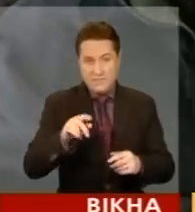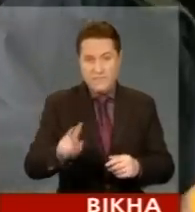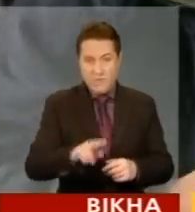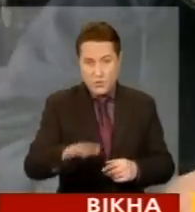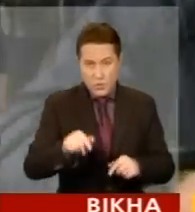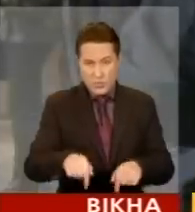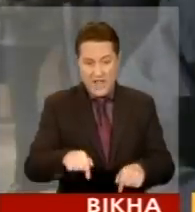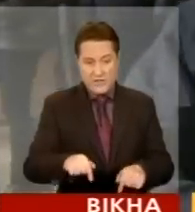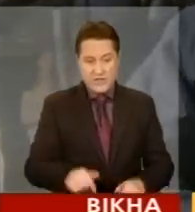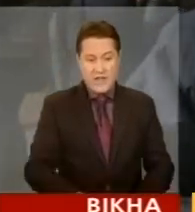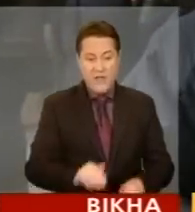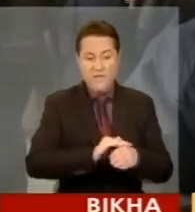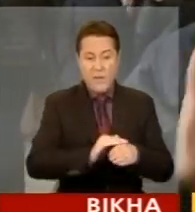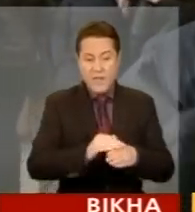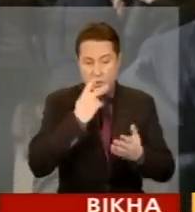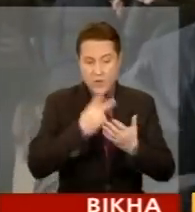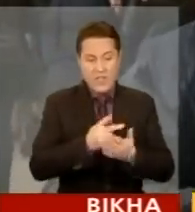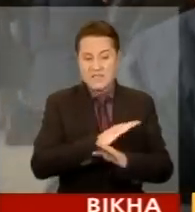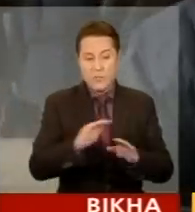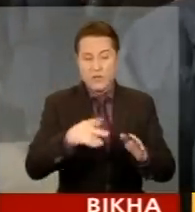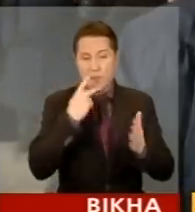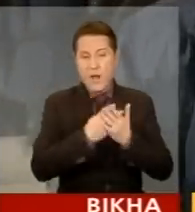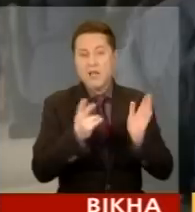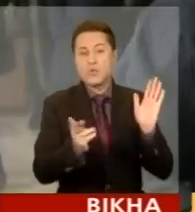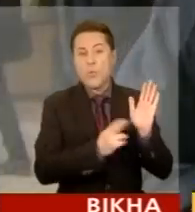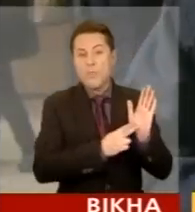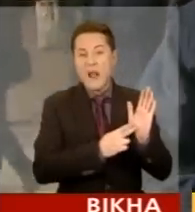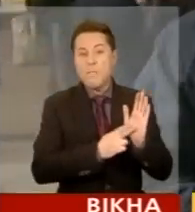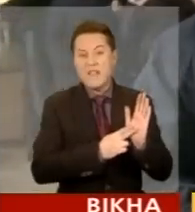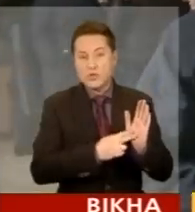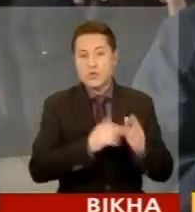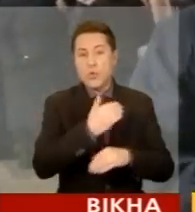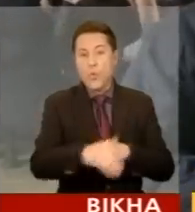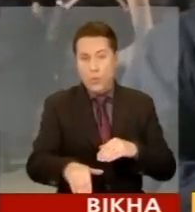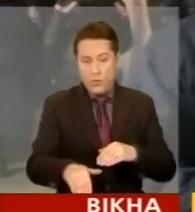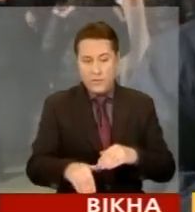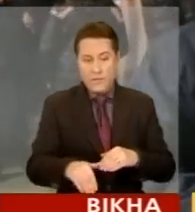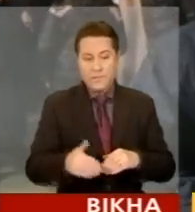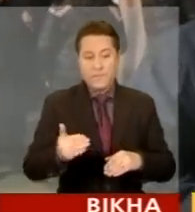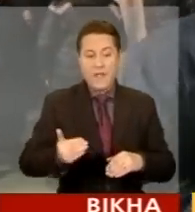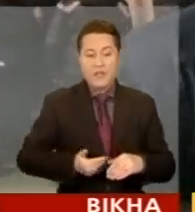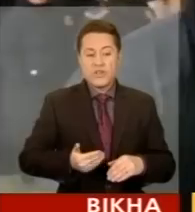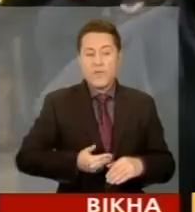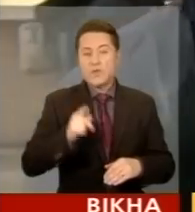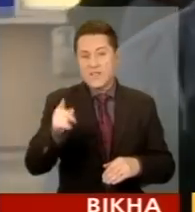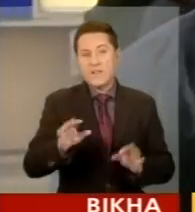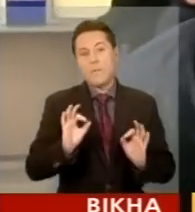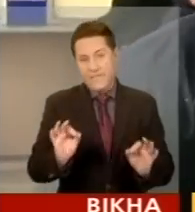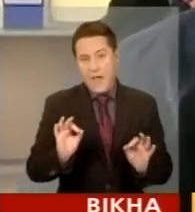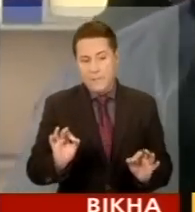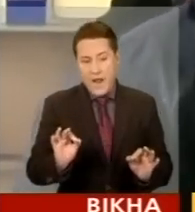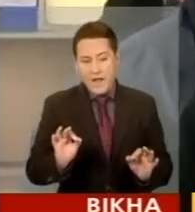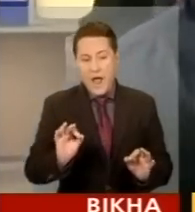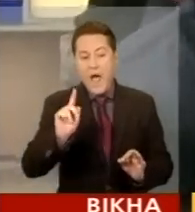ми не дивимося, а я тобі покажу прописку. Так, ну я вірю на слово, що ж не міліція. Не міліція. Живеться там, в принципі, нормально. А там это...